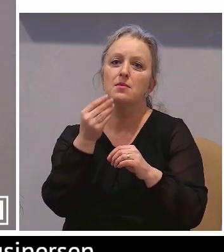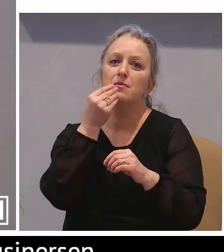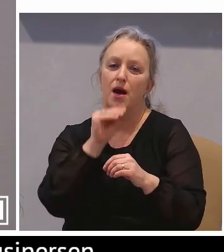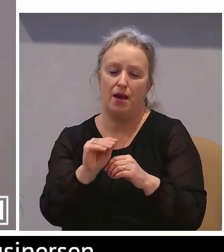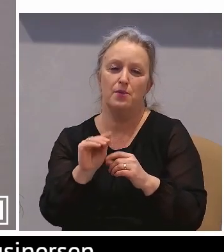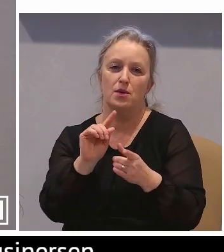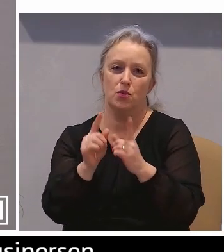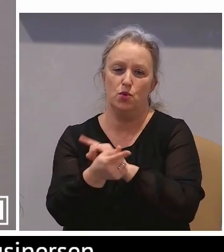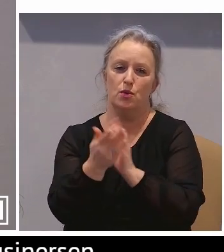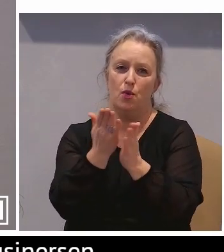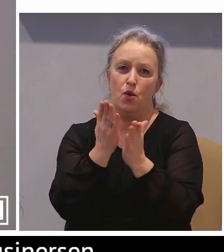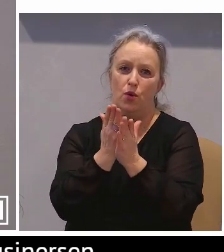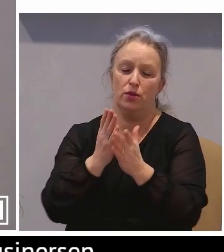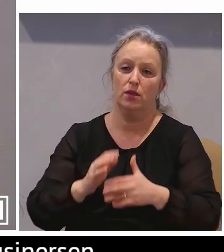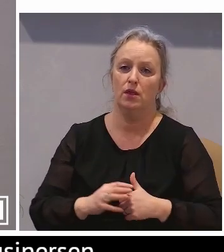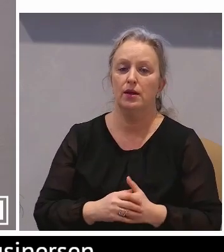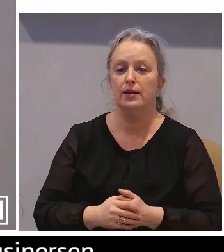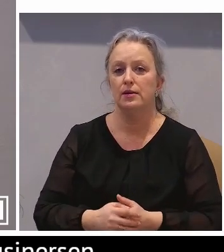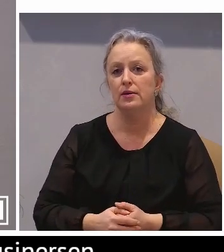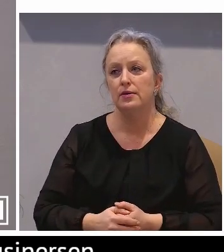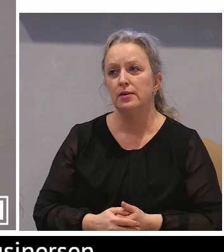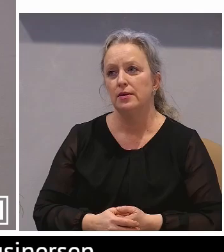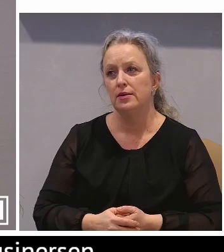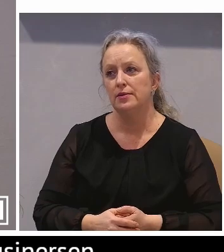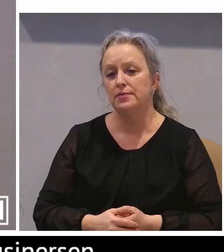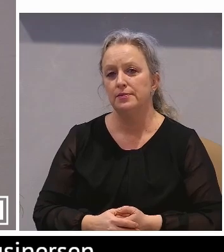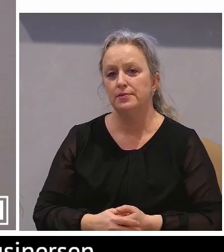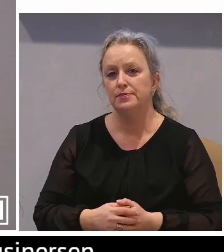enda objective subjektiivsetes as well as nähtustes. patients' subjective Et ka